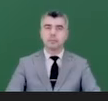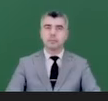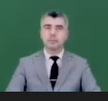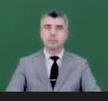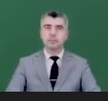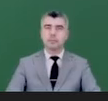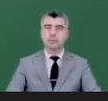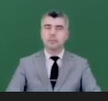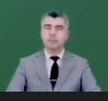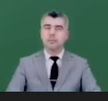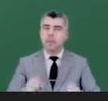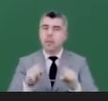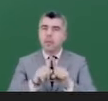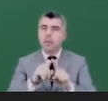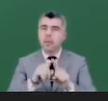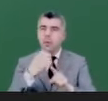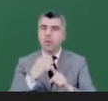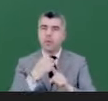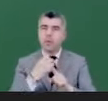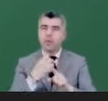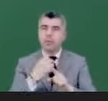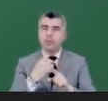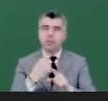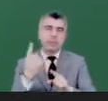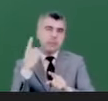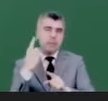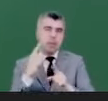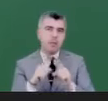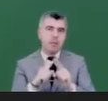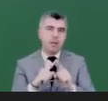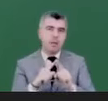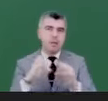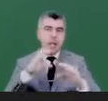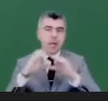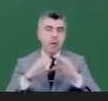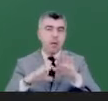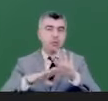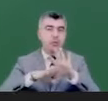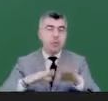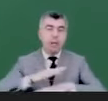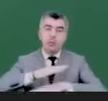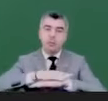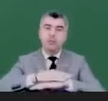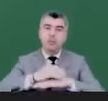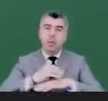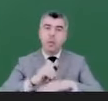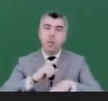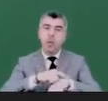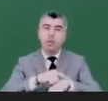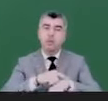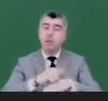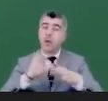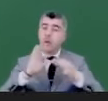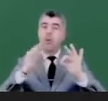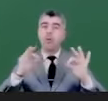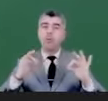وك من يقول هذا الكلام لم يفهم لم يفهم ماسسه الحوار الاجتماعي ويحتاج الى كثير من الوقت